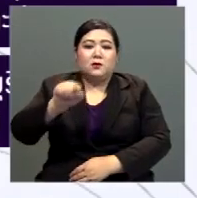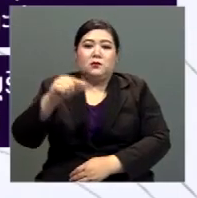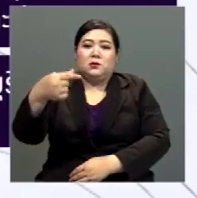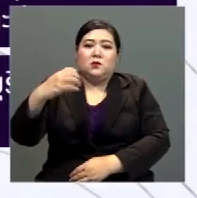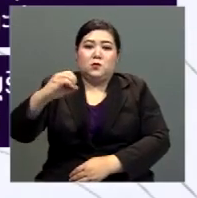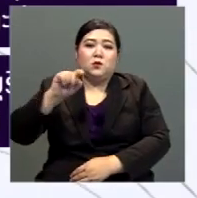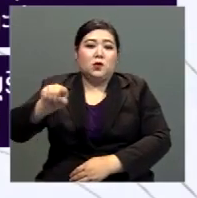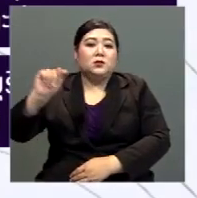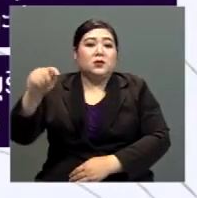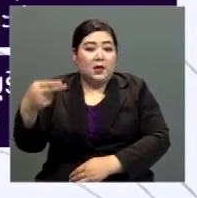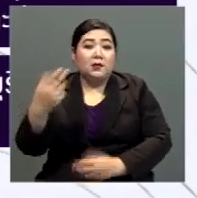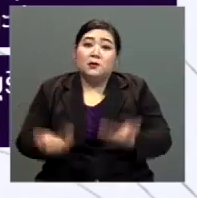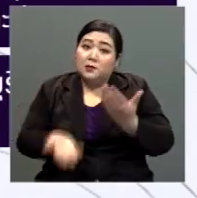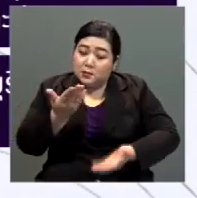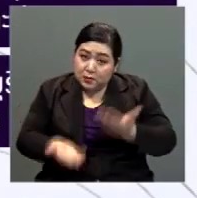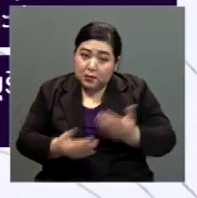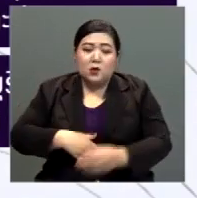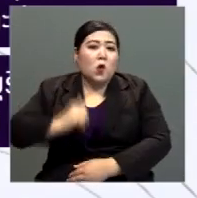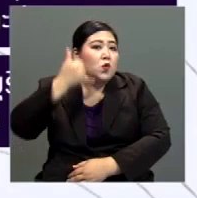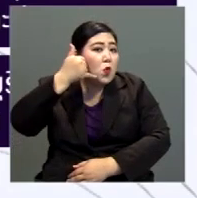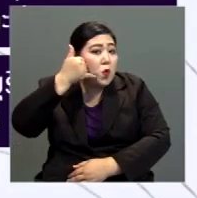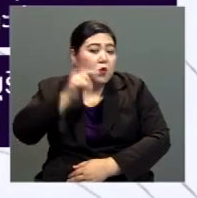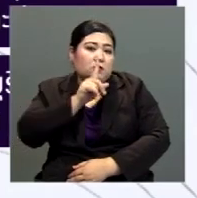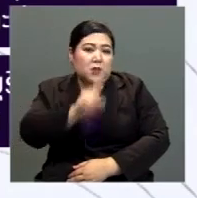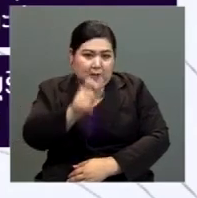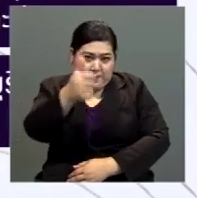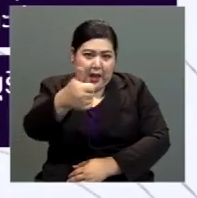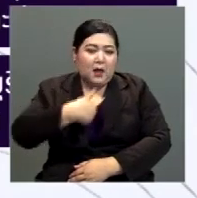www.tmd.go.th หรือว่าจะโทรศัพท์ไปปรึกษาสอบถาม